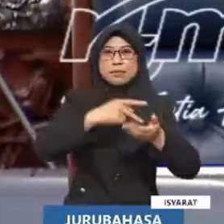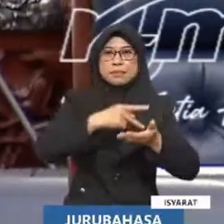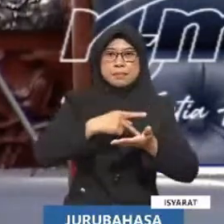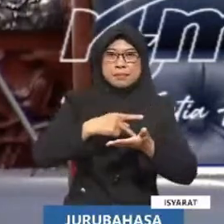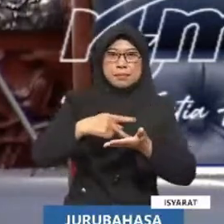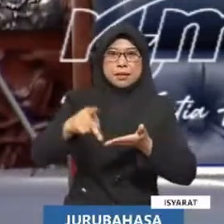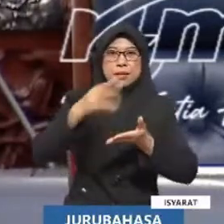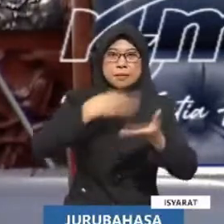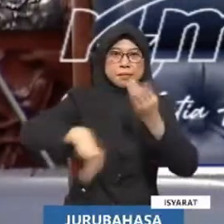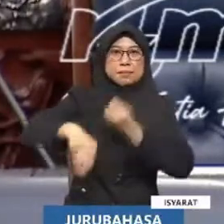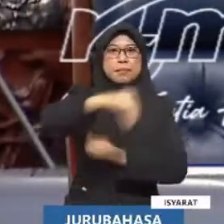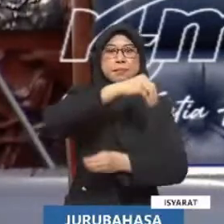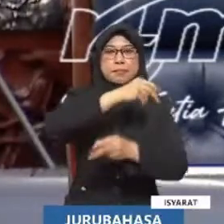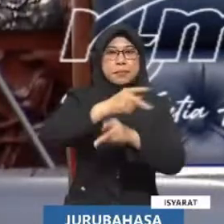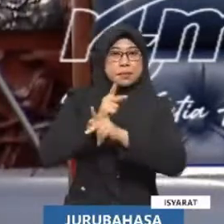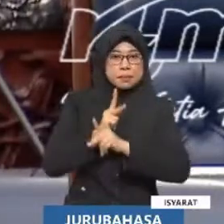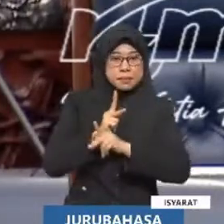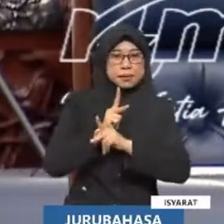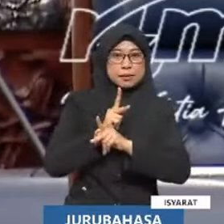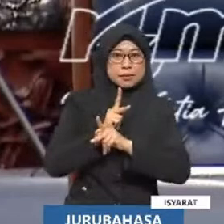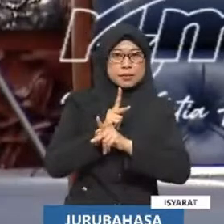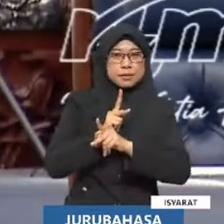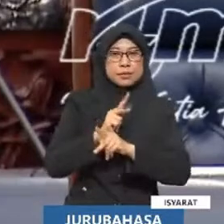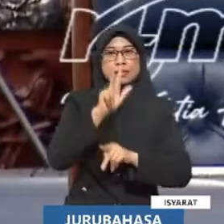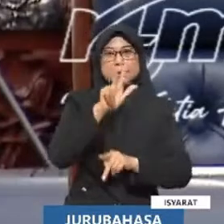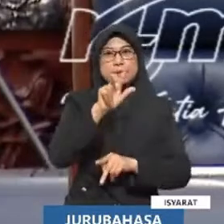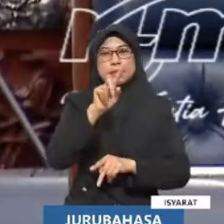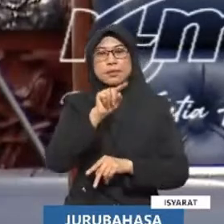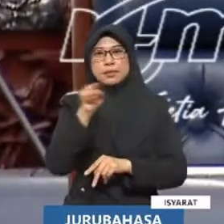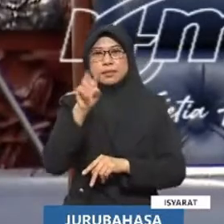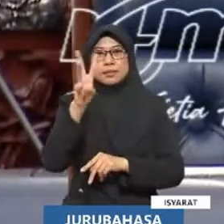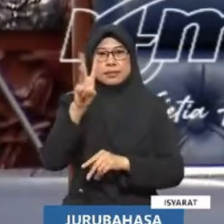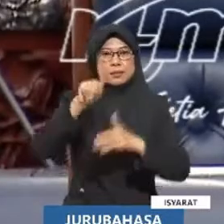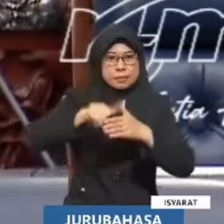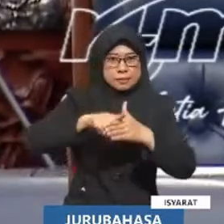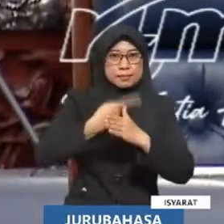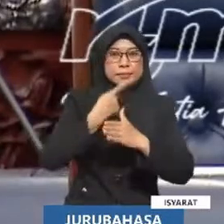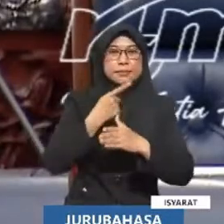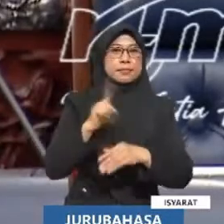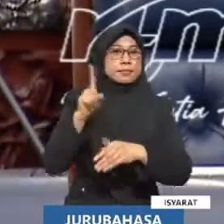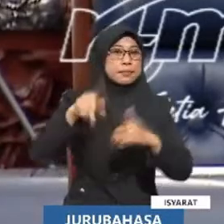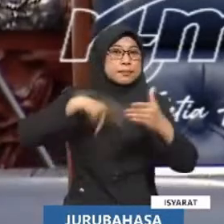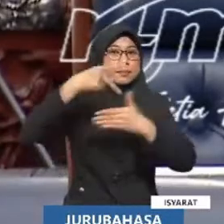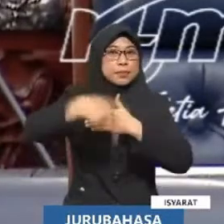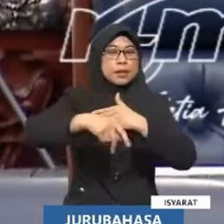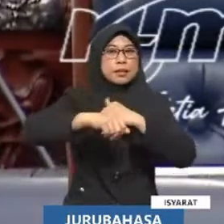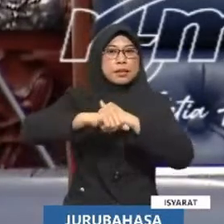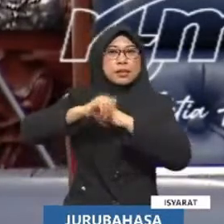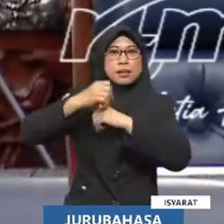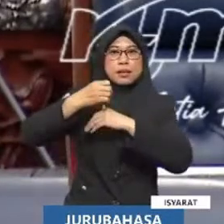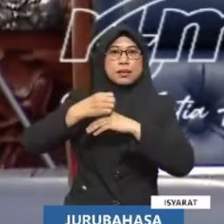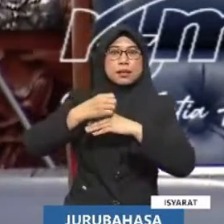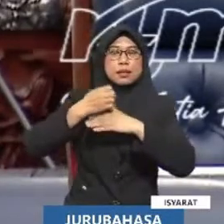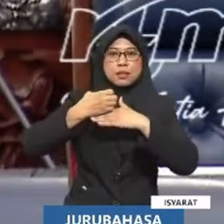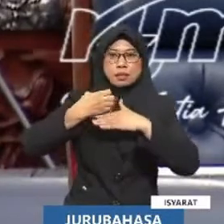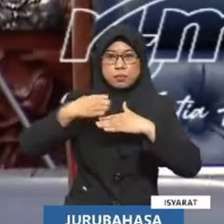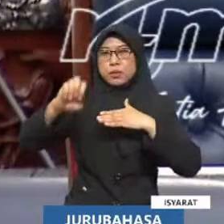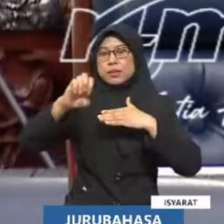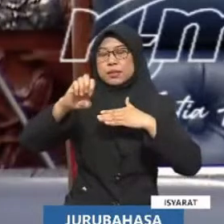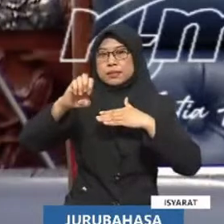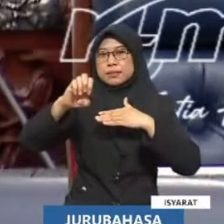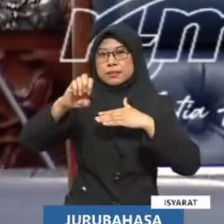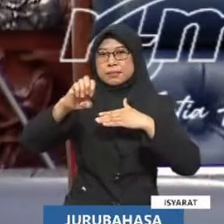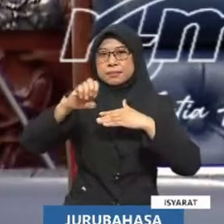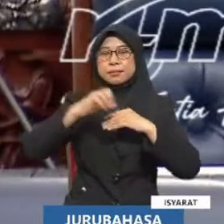tapi ndak balik penyadapan ini dalam fase 3 keenam bulan satu lagi program juga diekspor assistance program